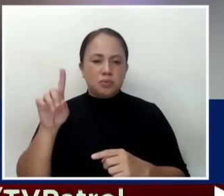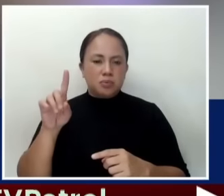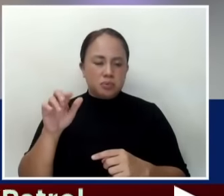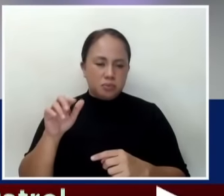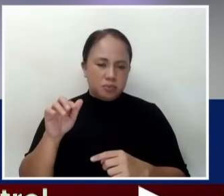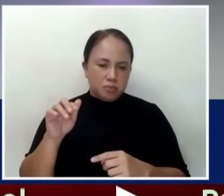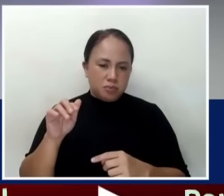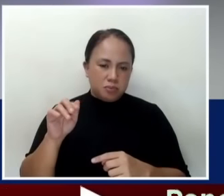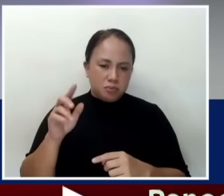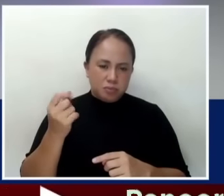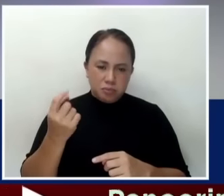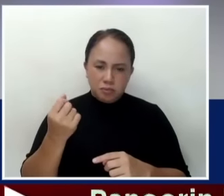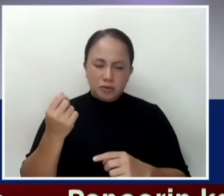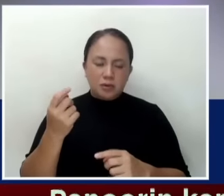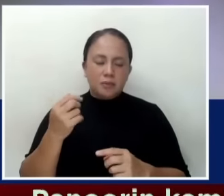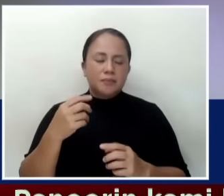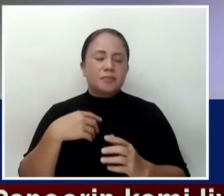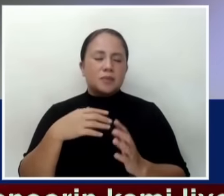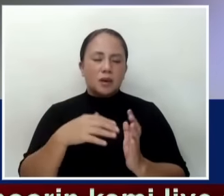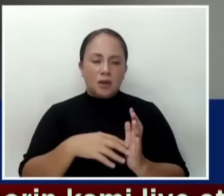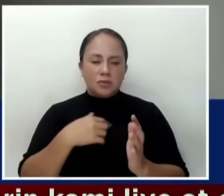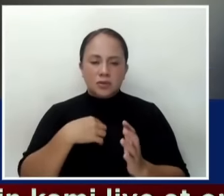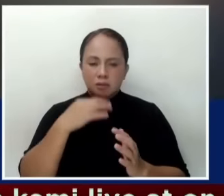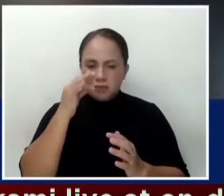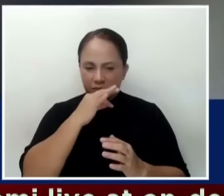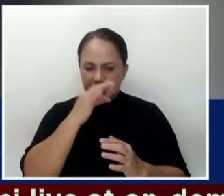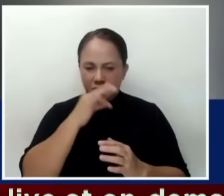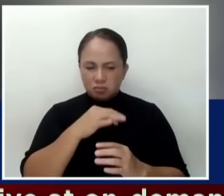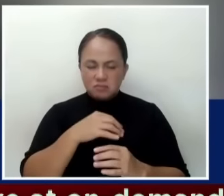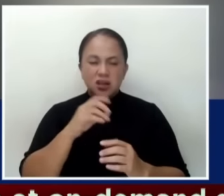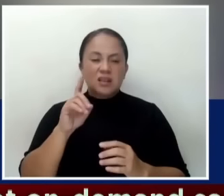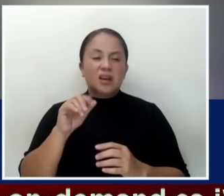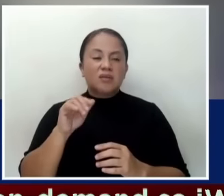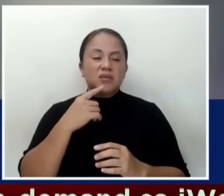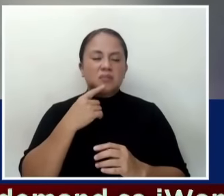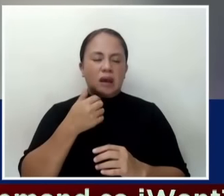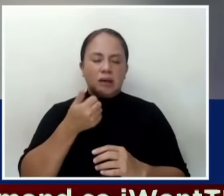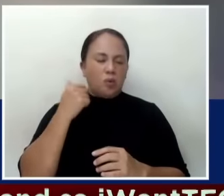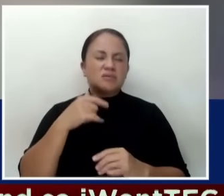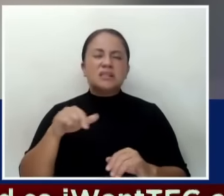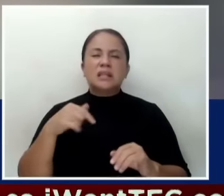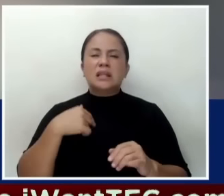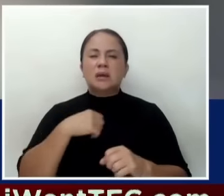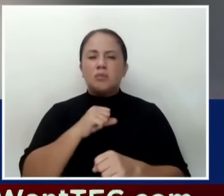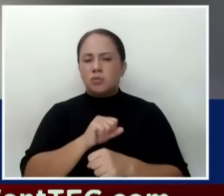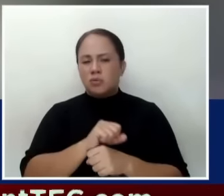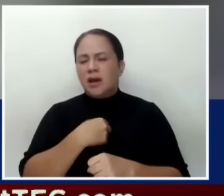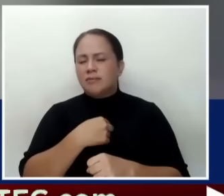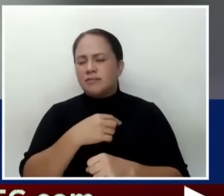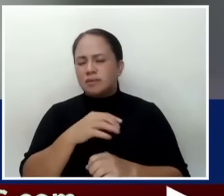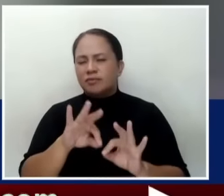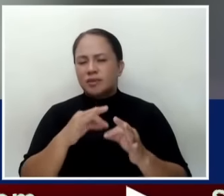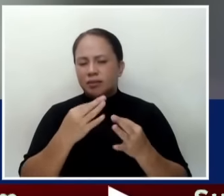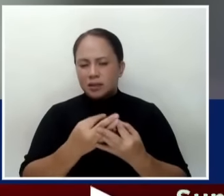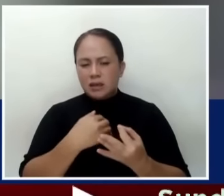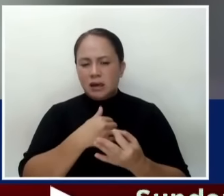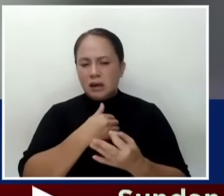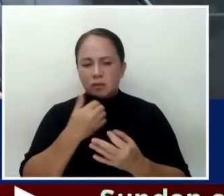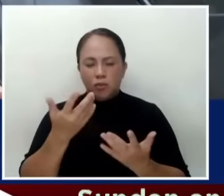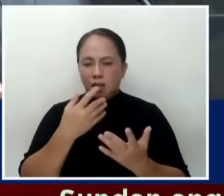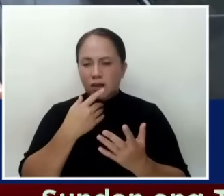Lebanon. Ayon sa DFA, marami ang ayaw umuwi dahil sa trabaho at pamilya. Marami rin umano ang walang legal na